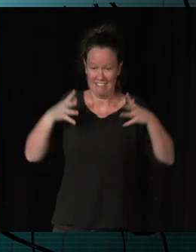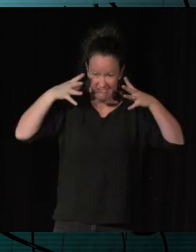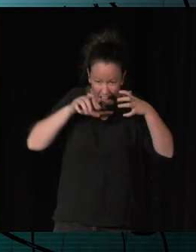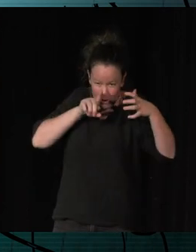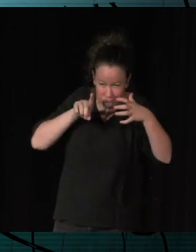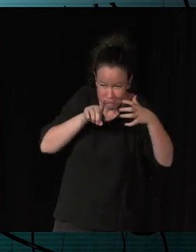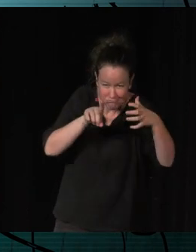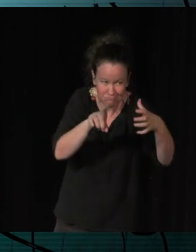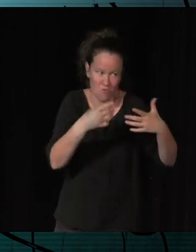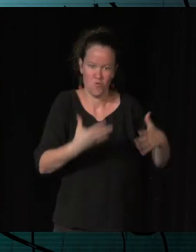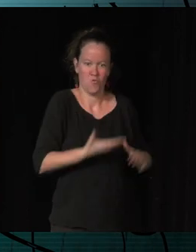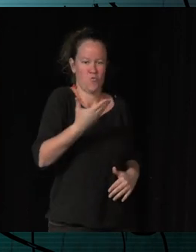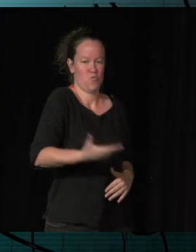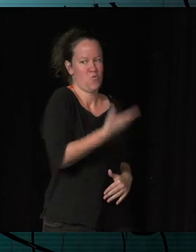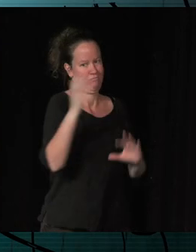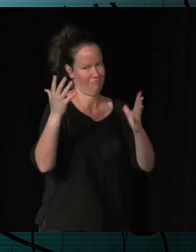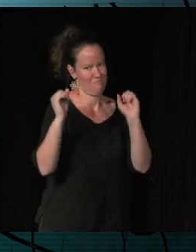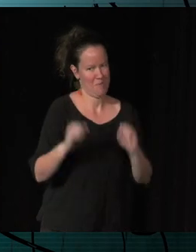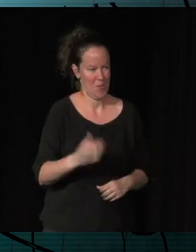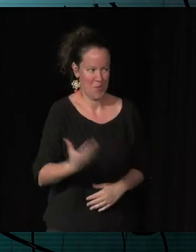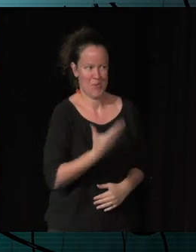applaudir parce que c'est quand même tous les jours